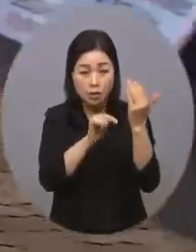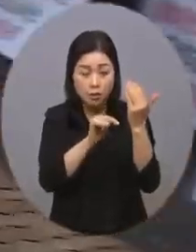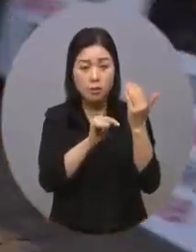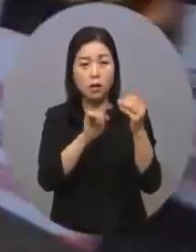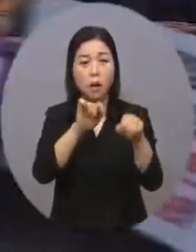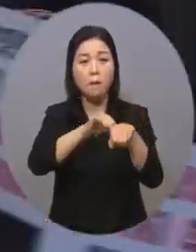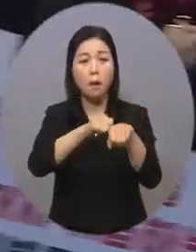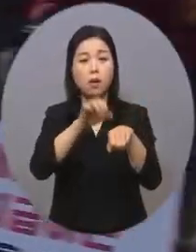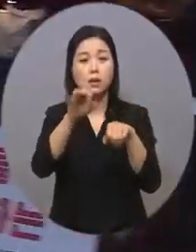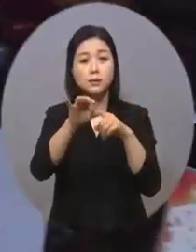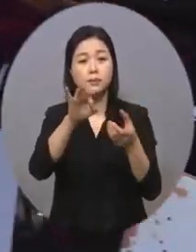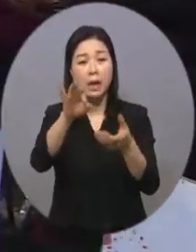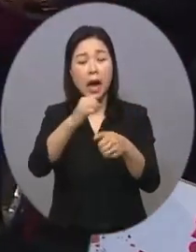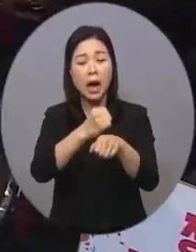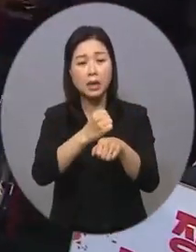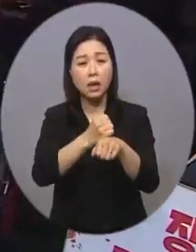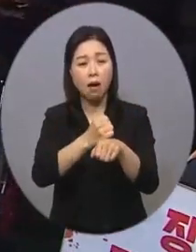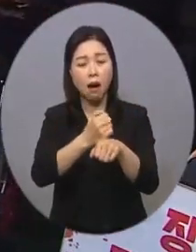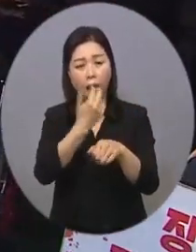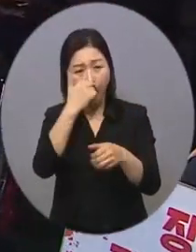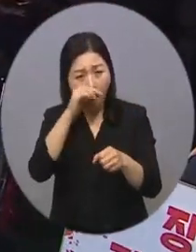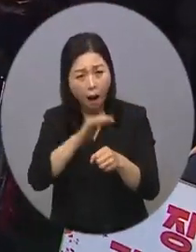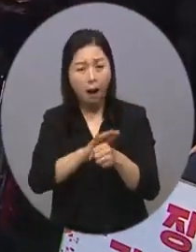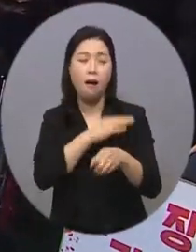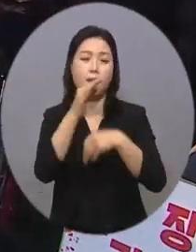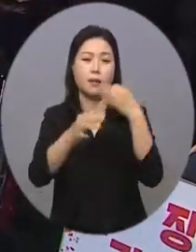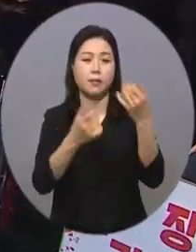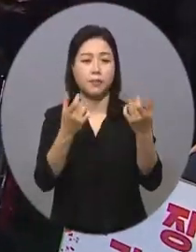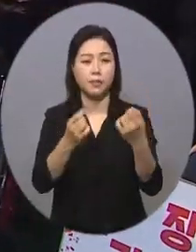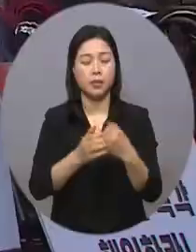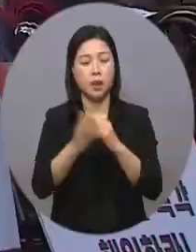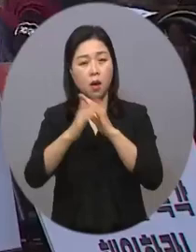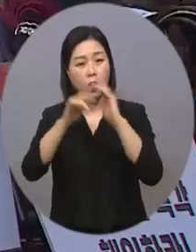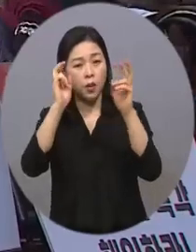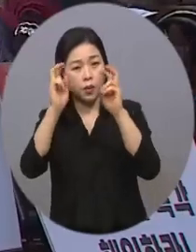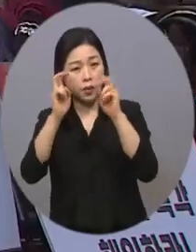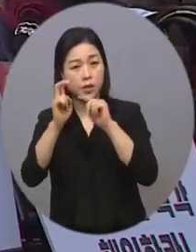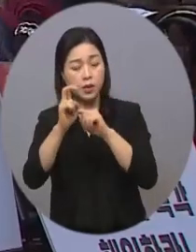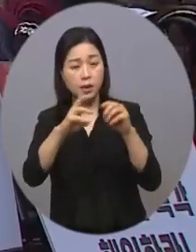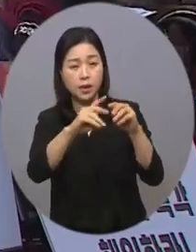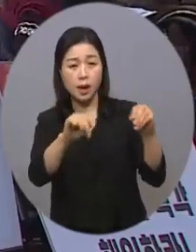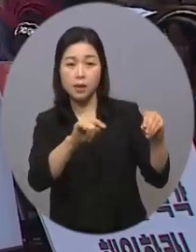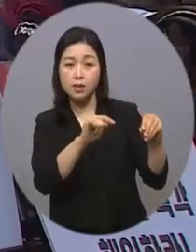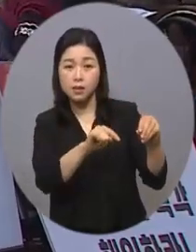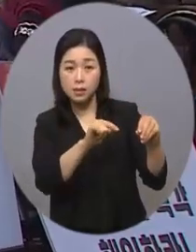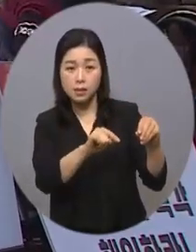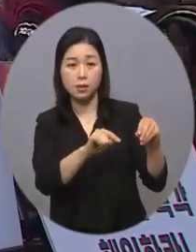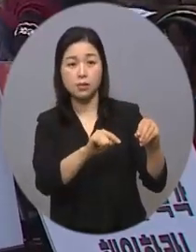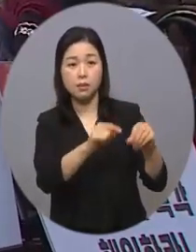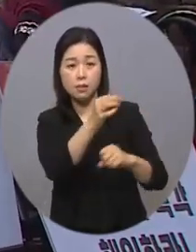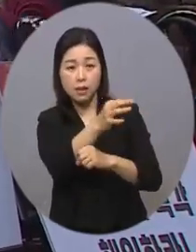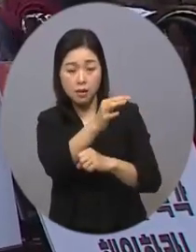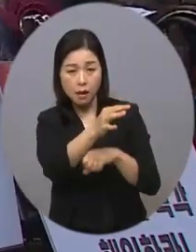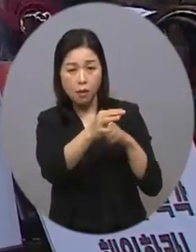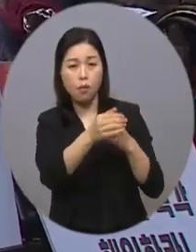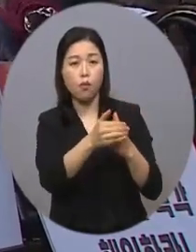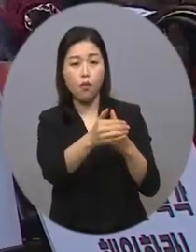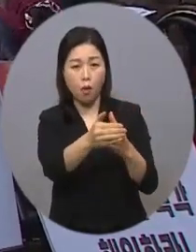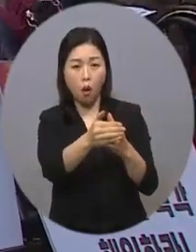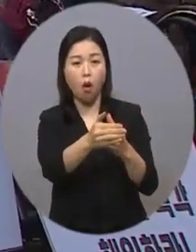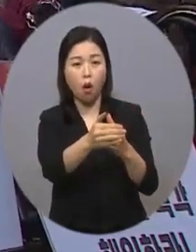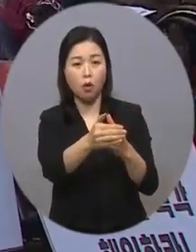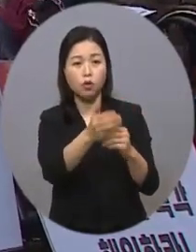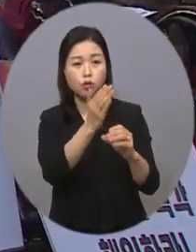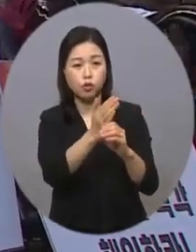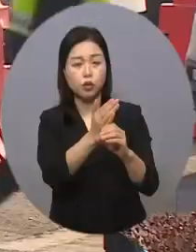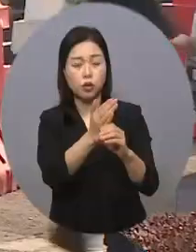물어내야만 했다고 울분을 토했습니다. 한편 공사 측은 해당 부지는 매각 절차 진행 중으로 임대 계약이